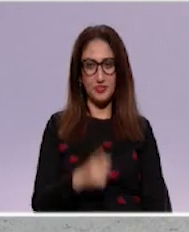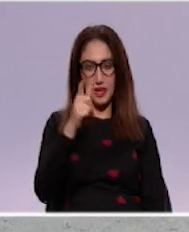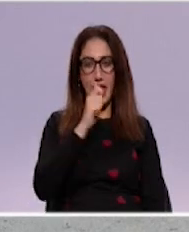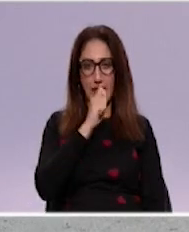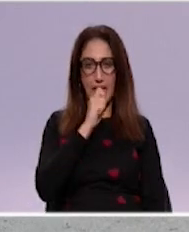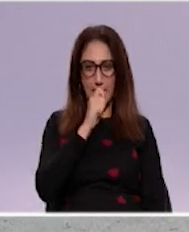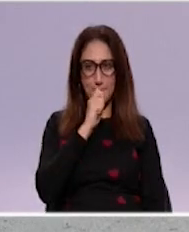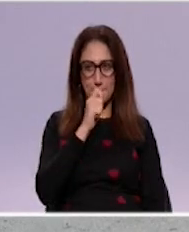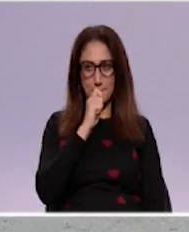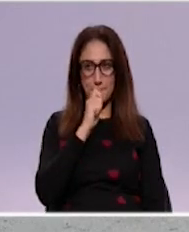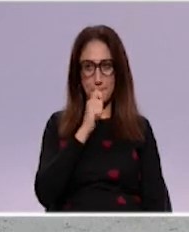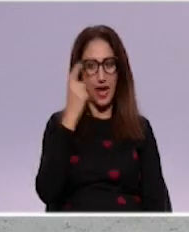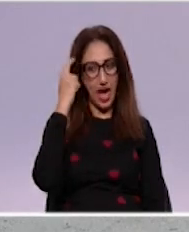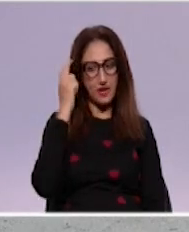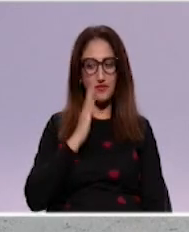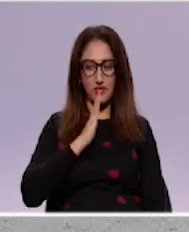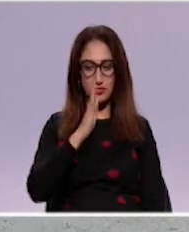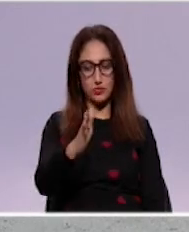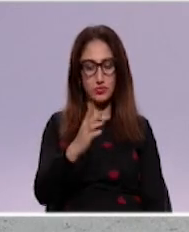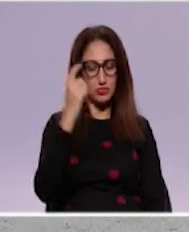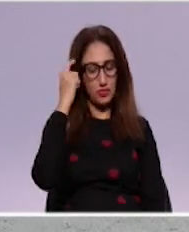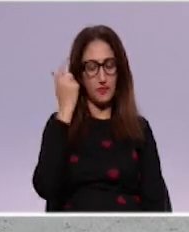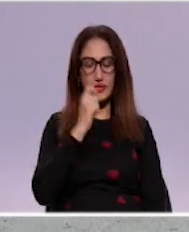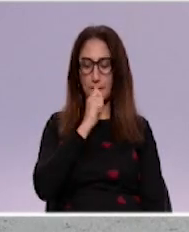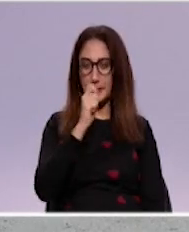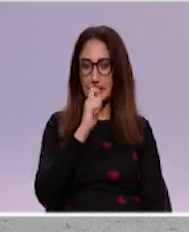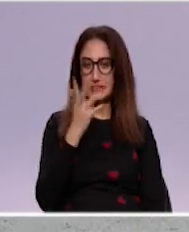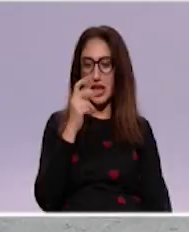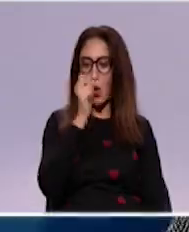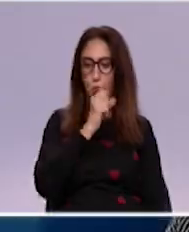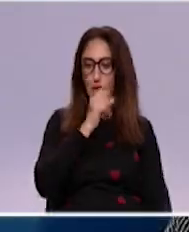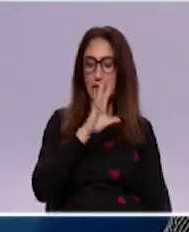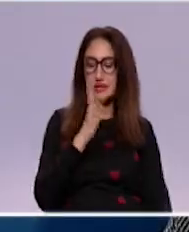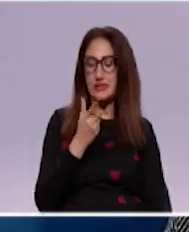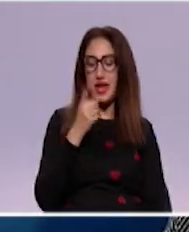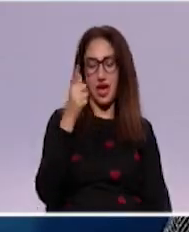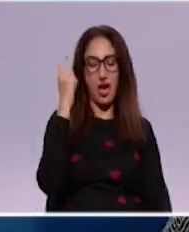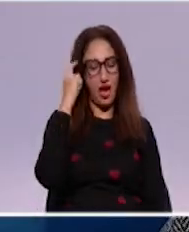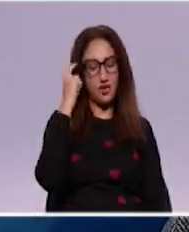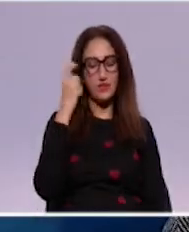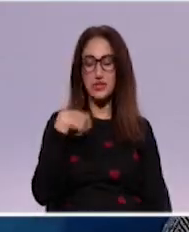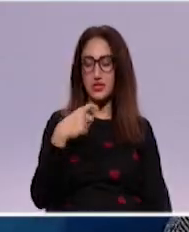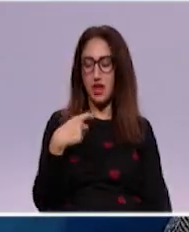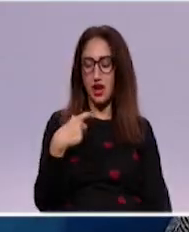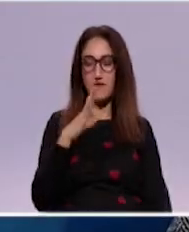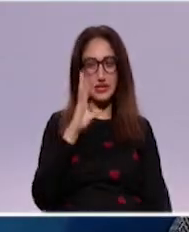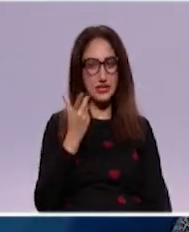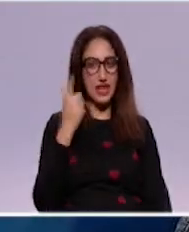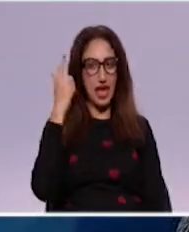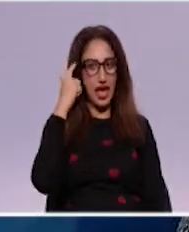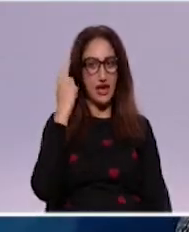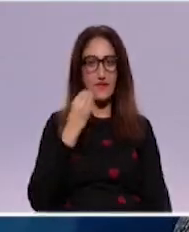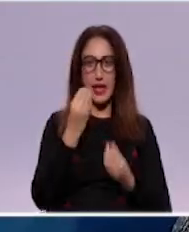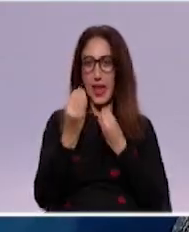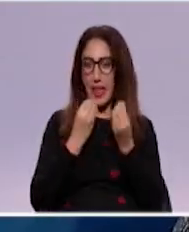إعلام فعارفة السكة، عارفة إزاي تبيع الأغنية وإزاي تتصرف وإزاي تتناقش